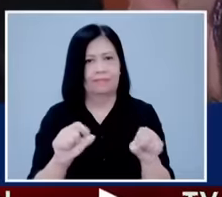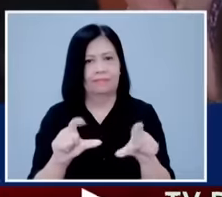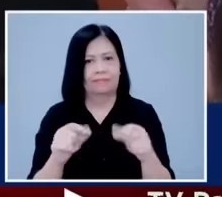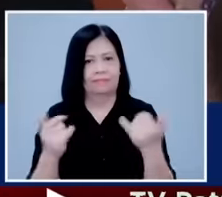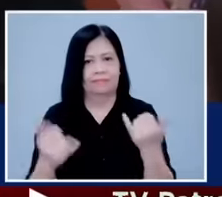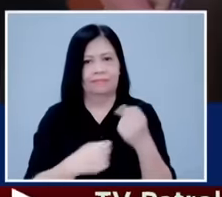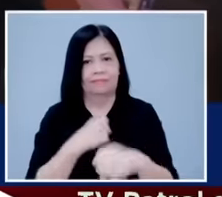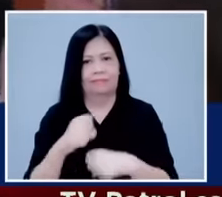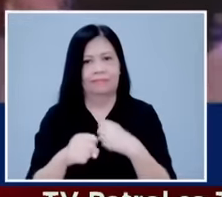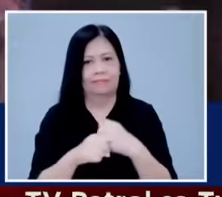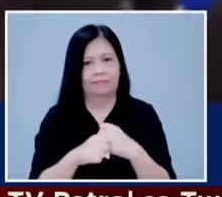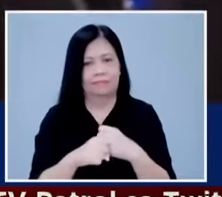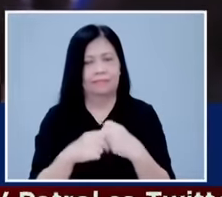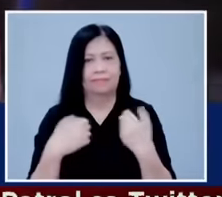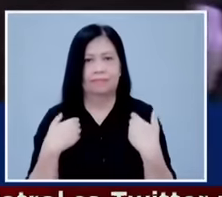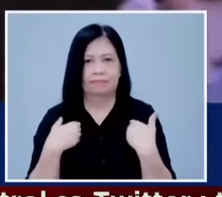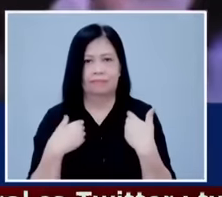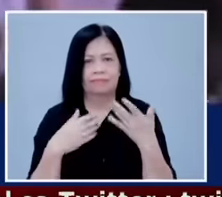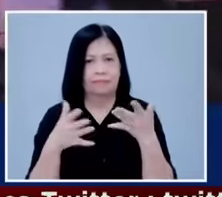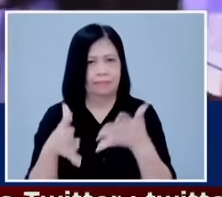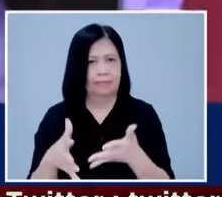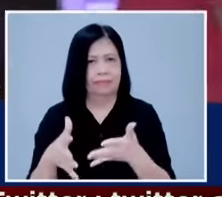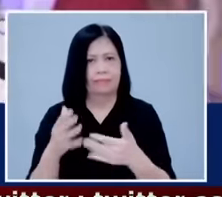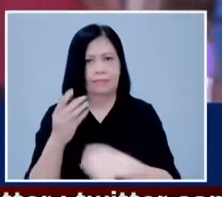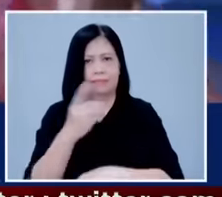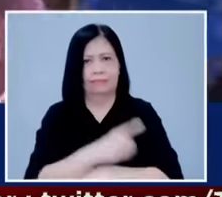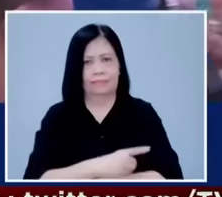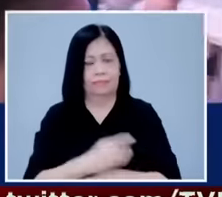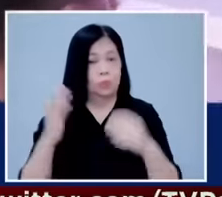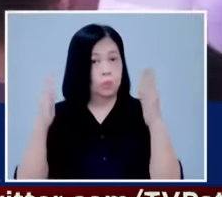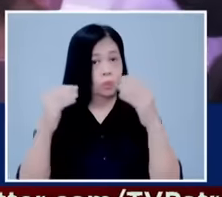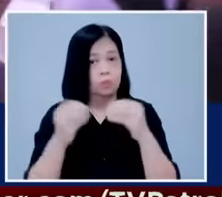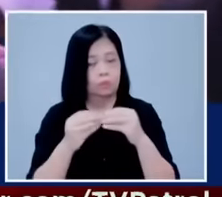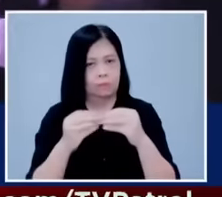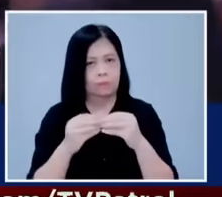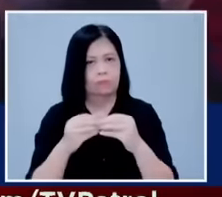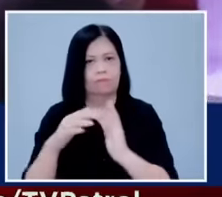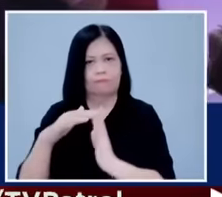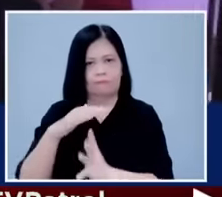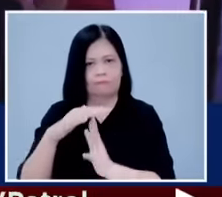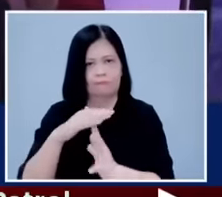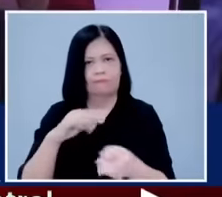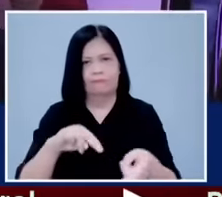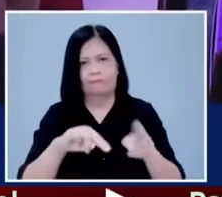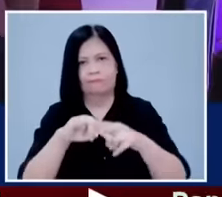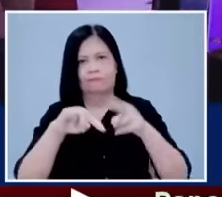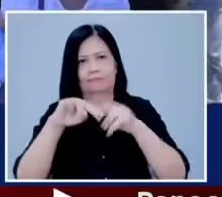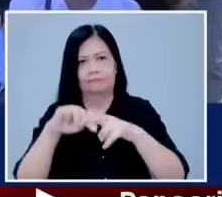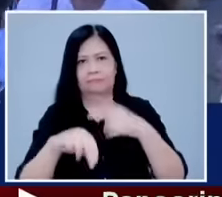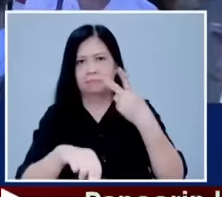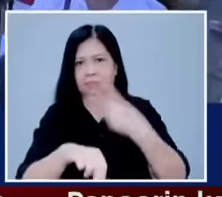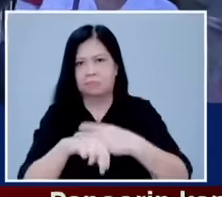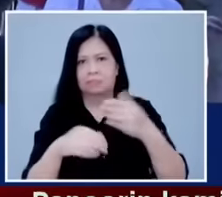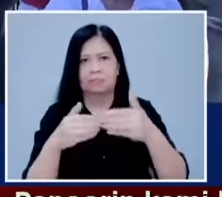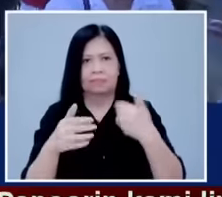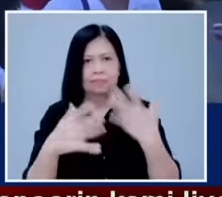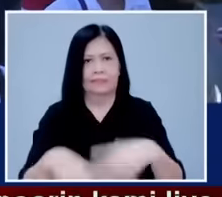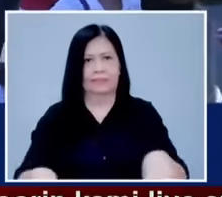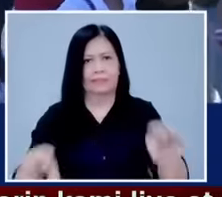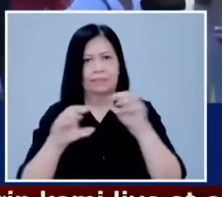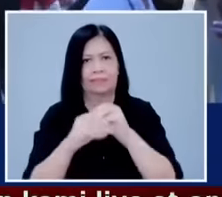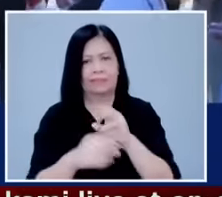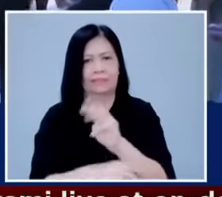taon. May ilang araw pang natitira at umaasa sila na hihigit pa ito o dodoble bago matapos ang